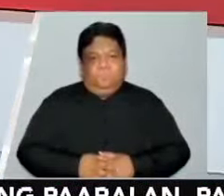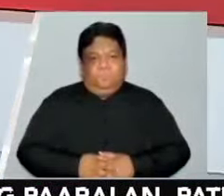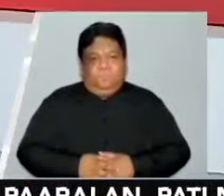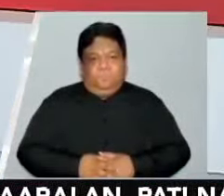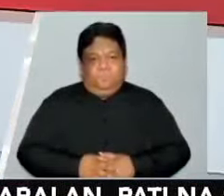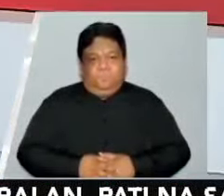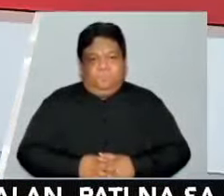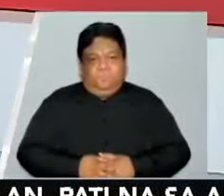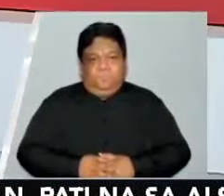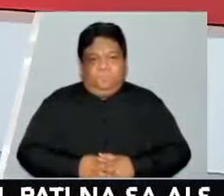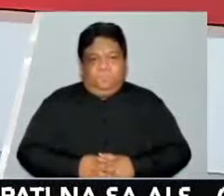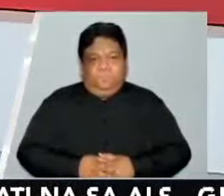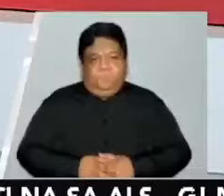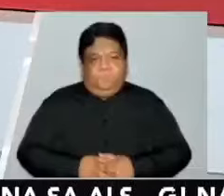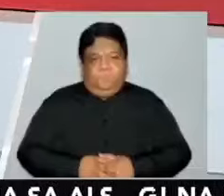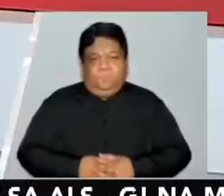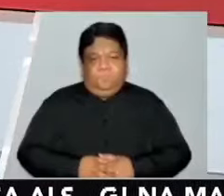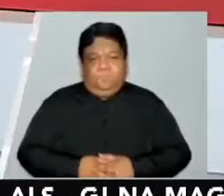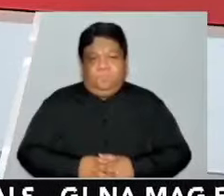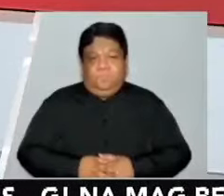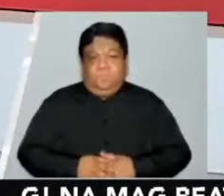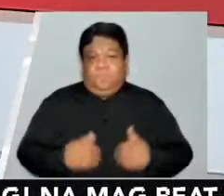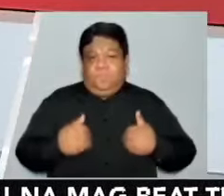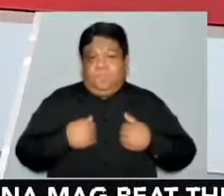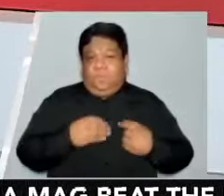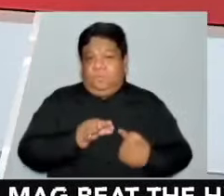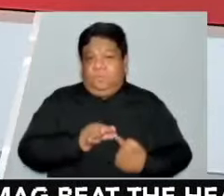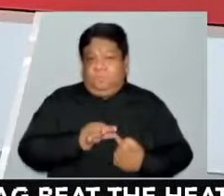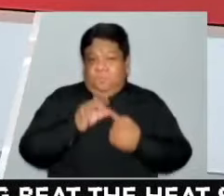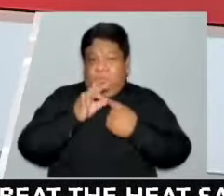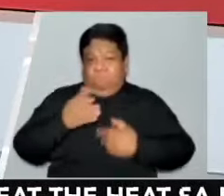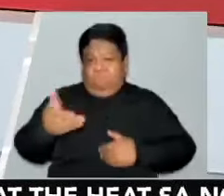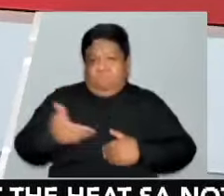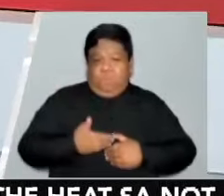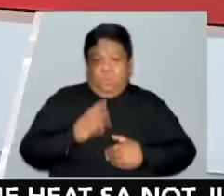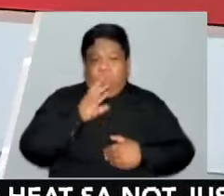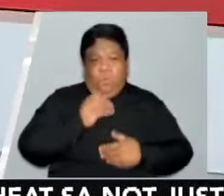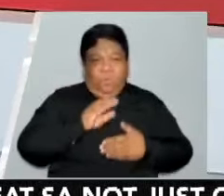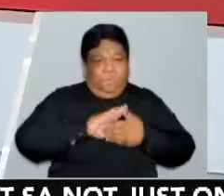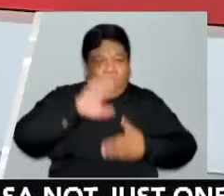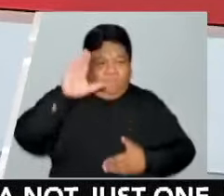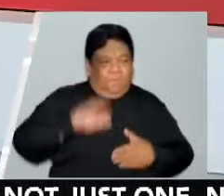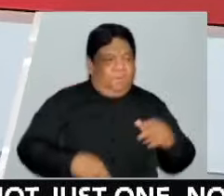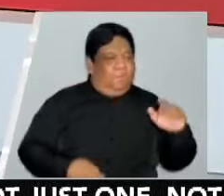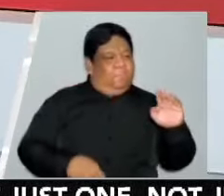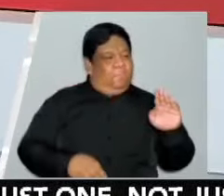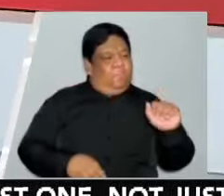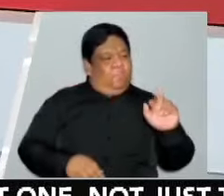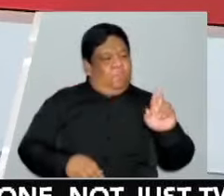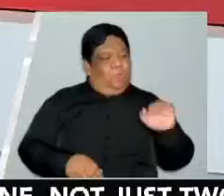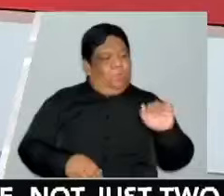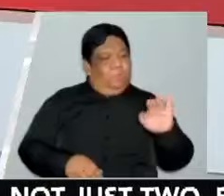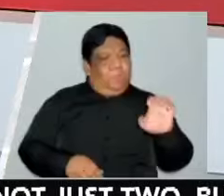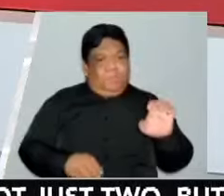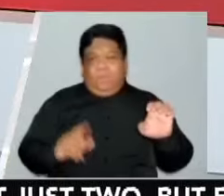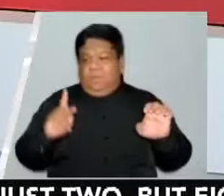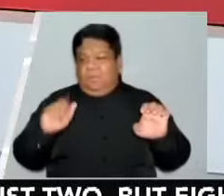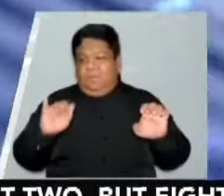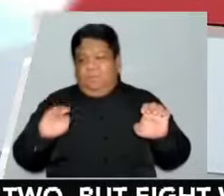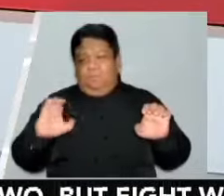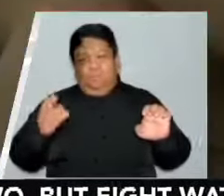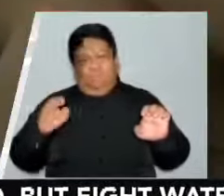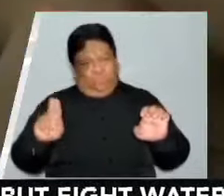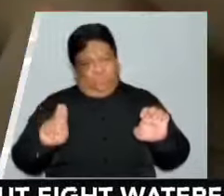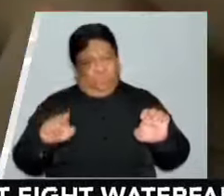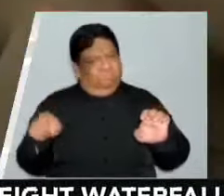Special guest sa kani-kanilang vlog, sina Barbie Forteza at Kim Chu. Ang kanilang kwentuhan at kulitan sa report ni Nelson